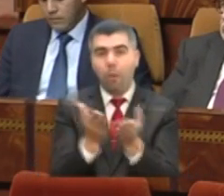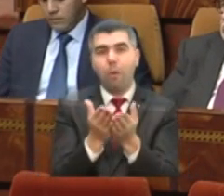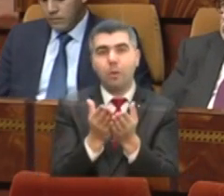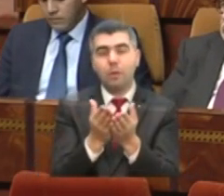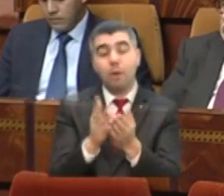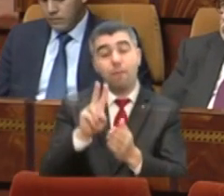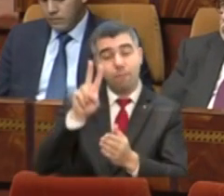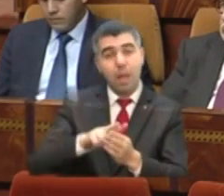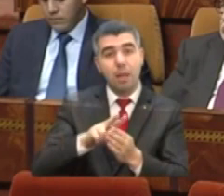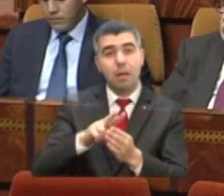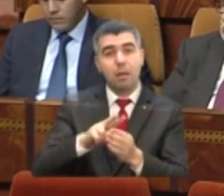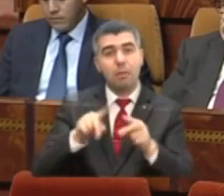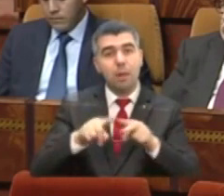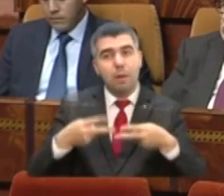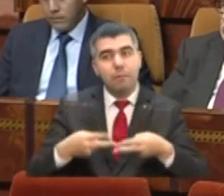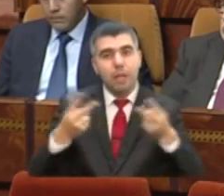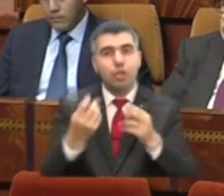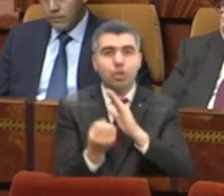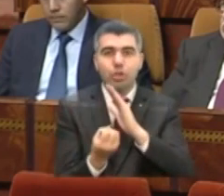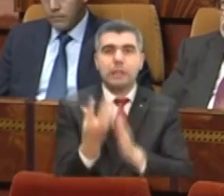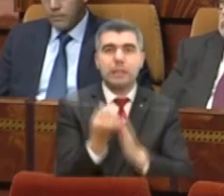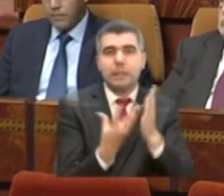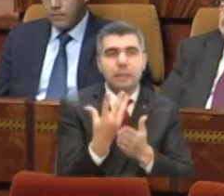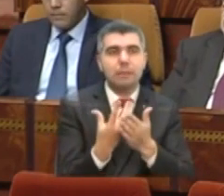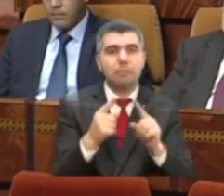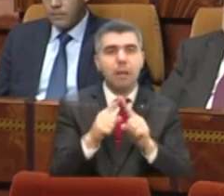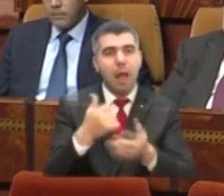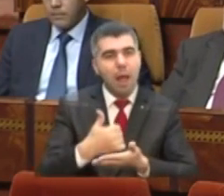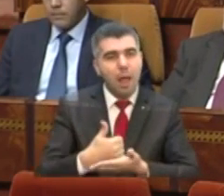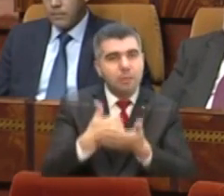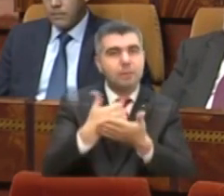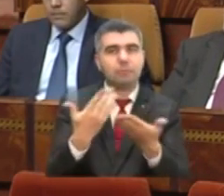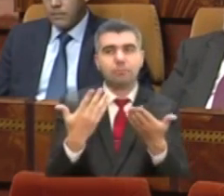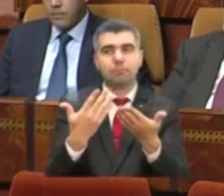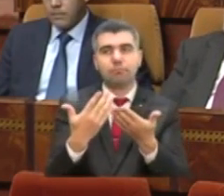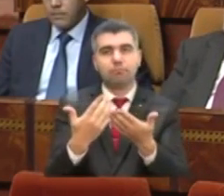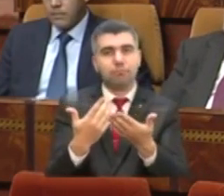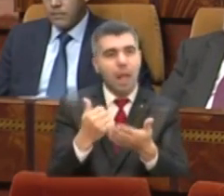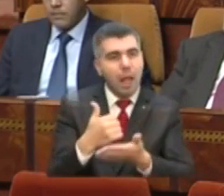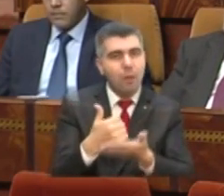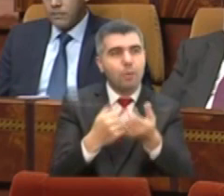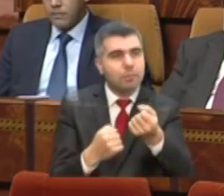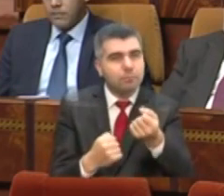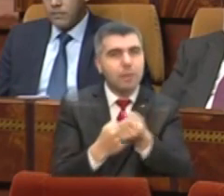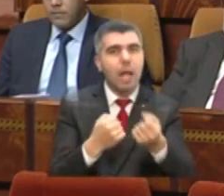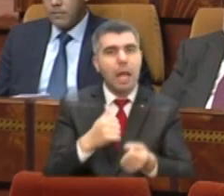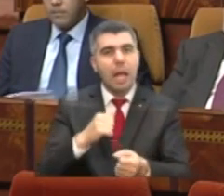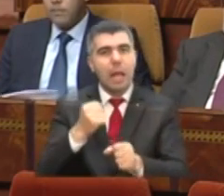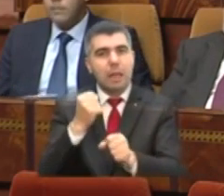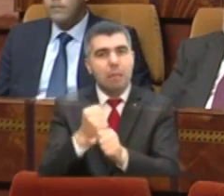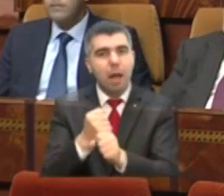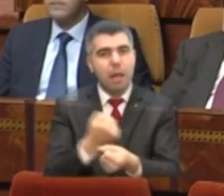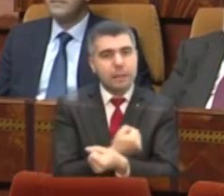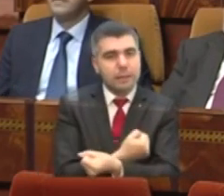وعميق، وإطلاق جيل جديد من المبادرات المدرة للدخل ولفرص الشغل وتصحيح